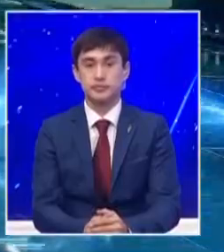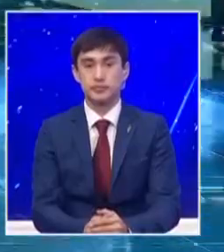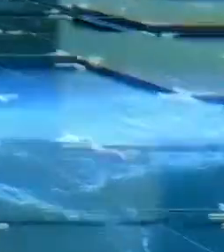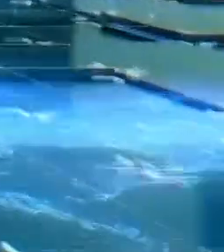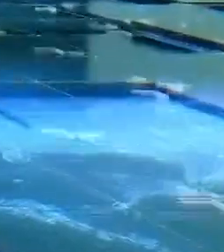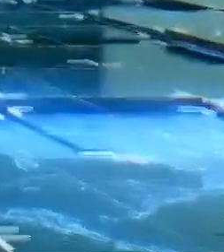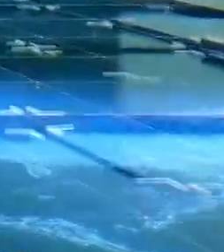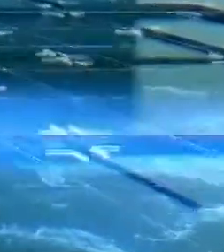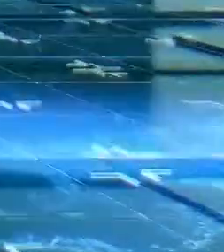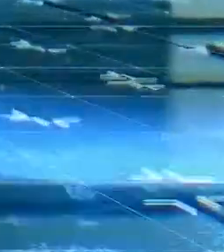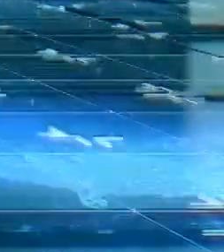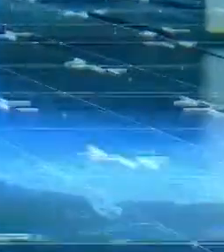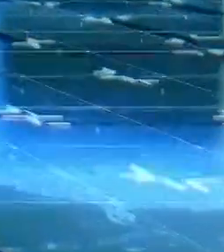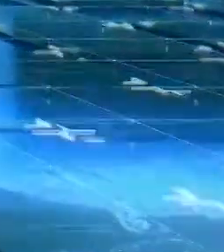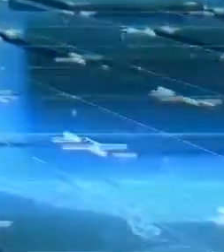службы